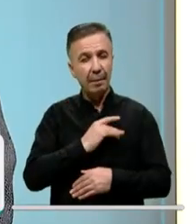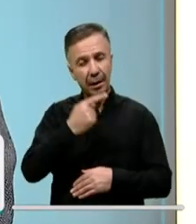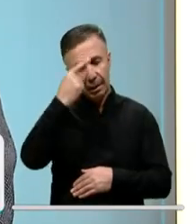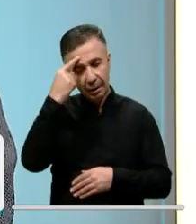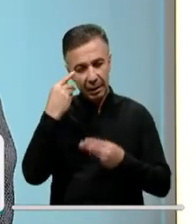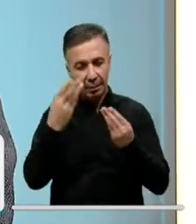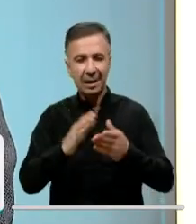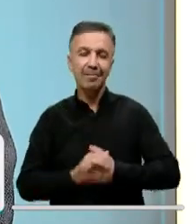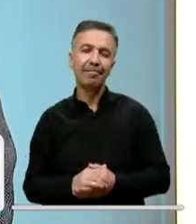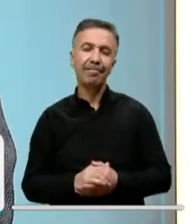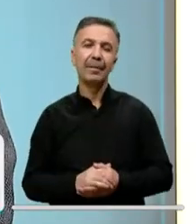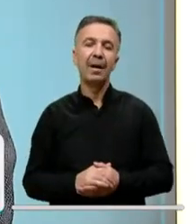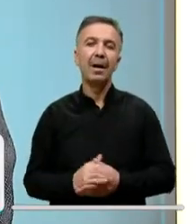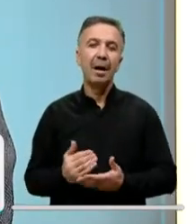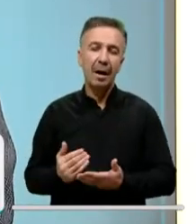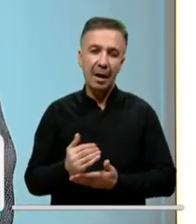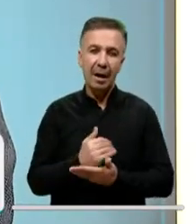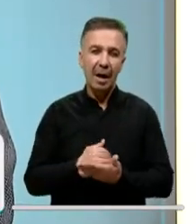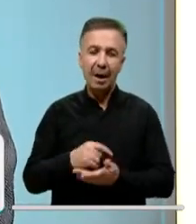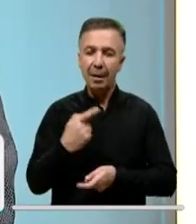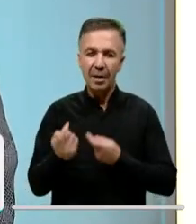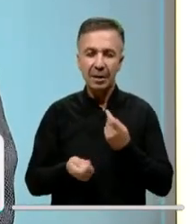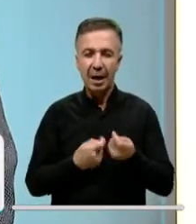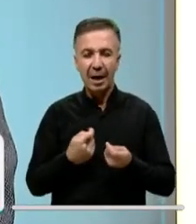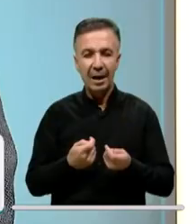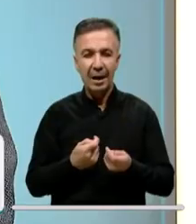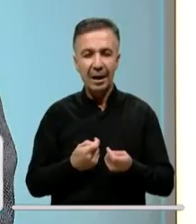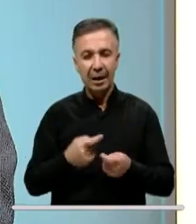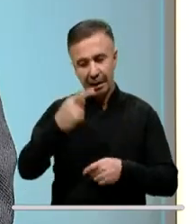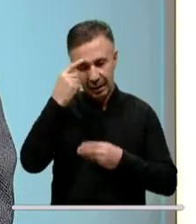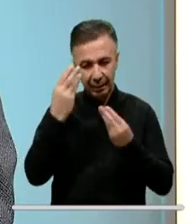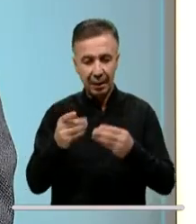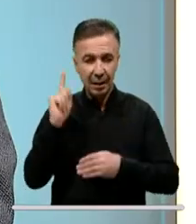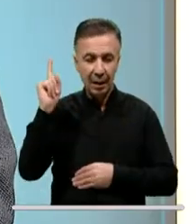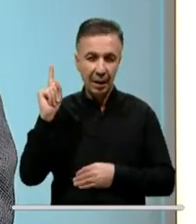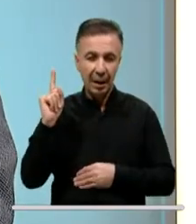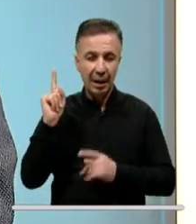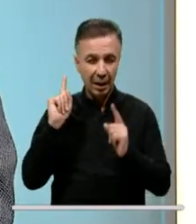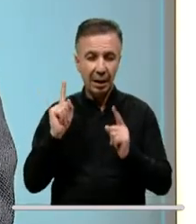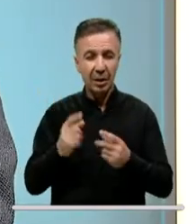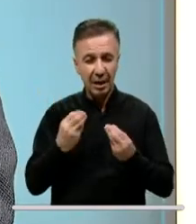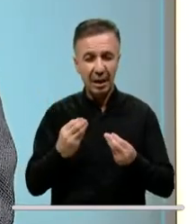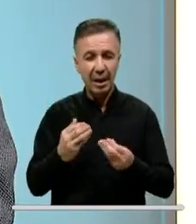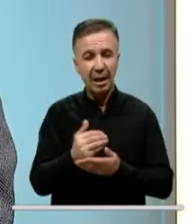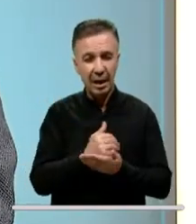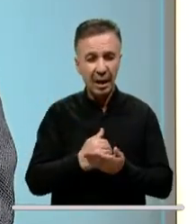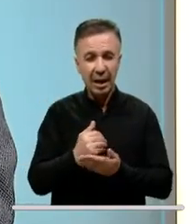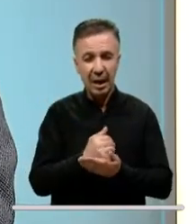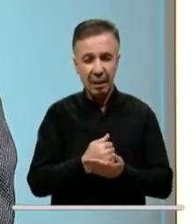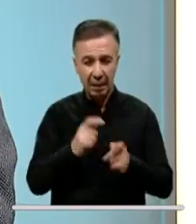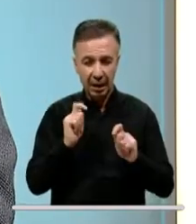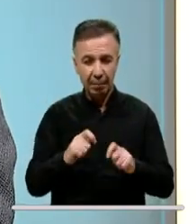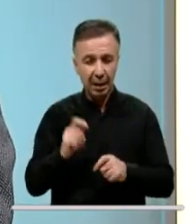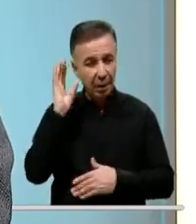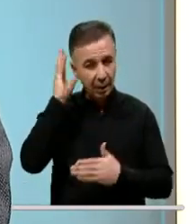eylesin. Amin. Ameli salih nasip eylesin. Allah'a karşı salih amel, yani ibadetlerini yerine